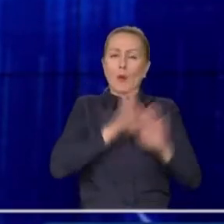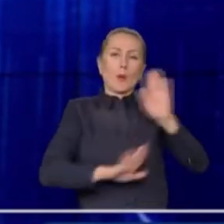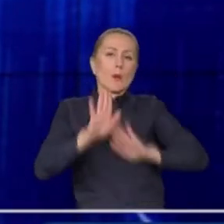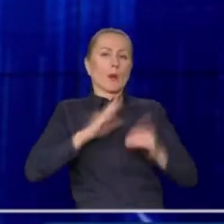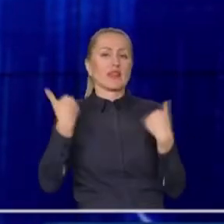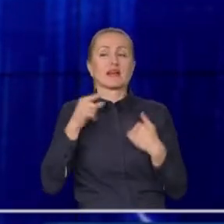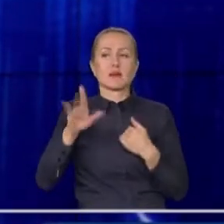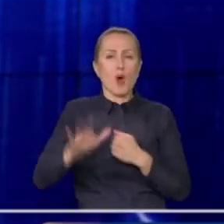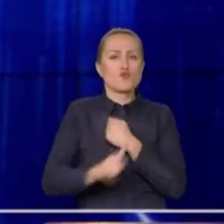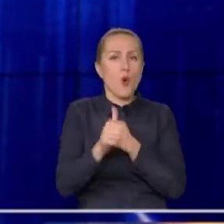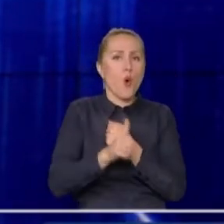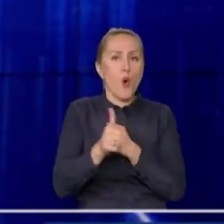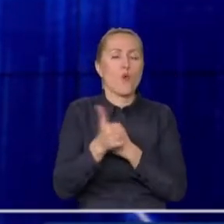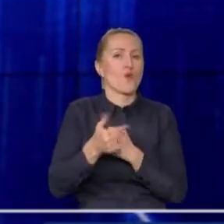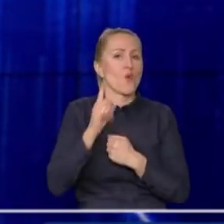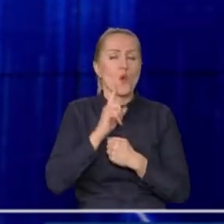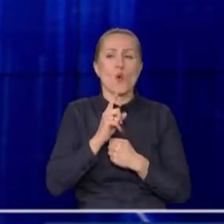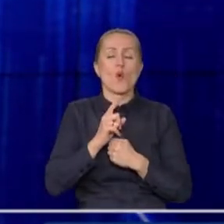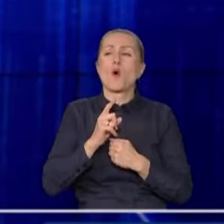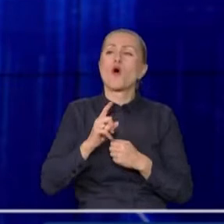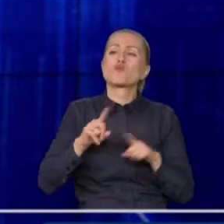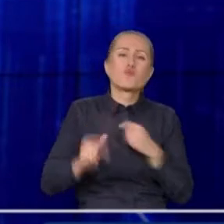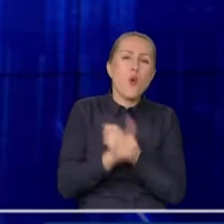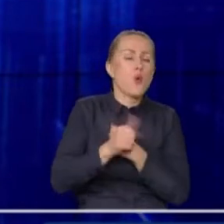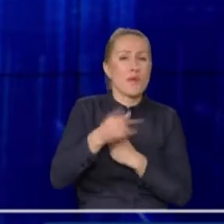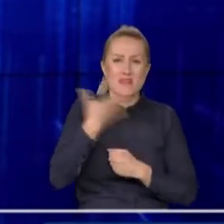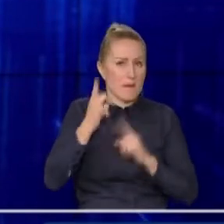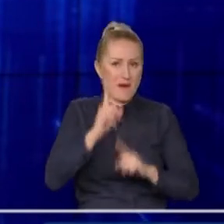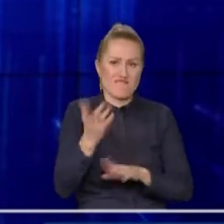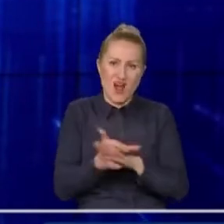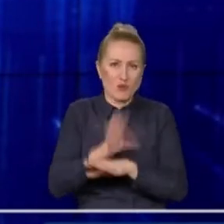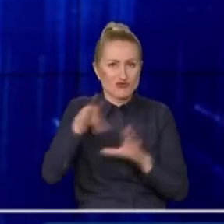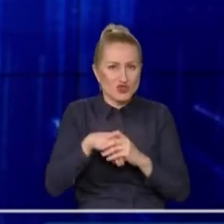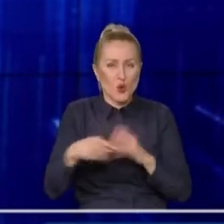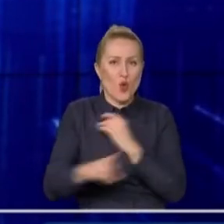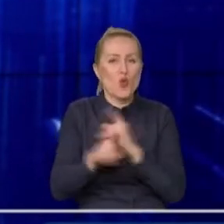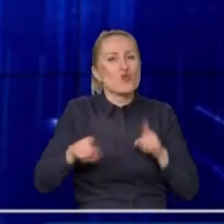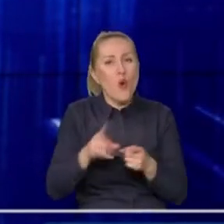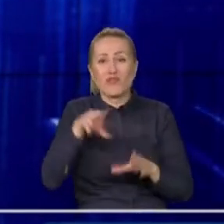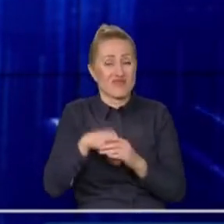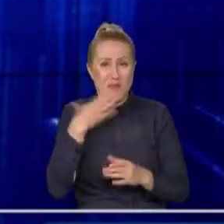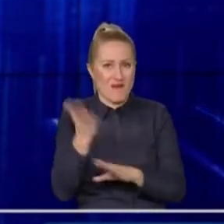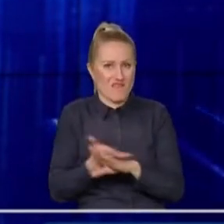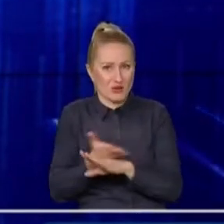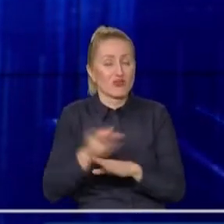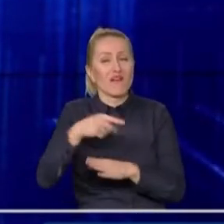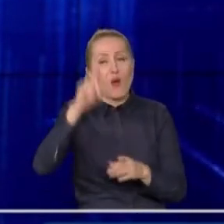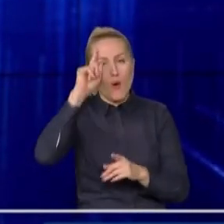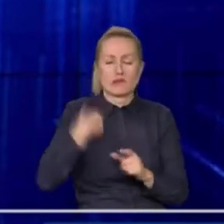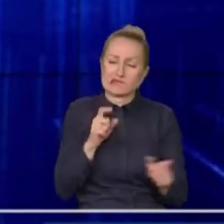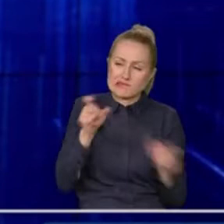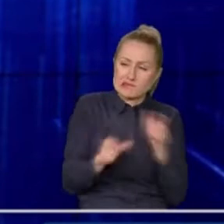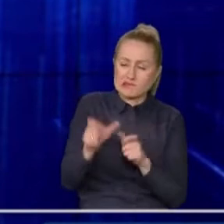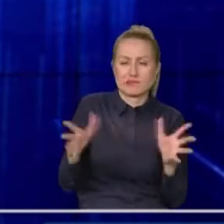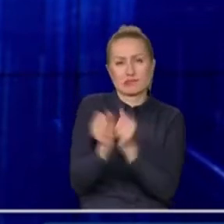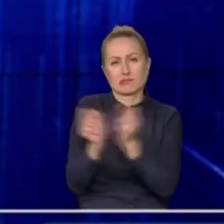się fałszywymi dowodami tożsamości, ale nasze służby krok po kroku tych ludzi